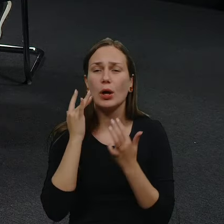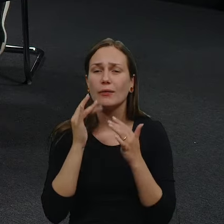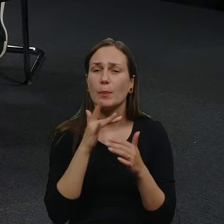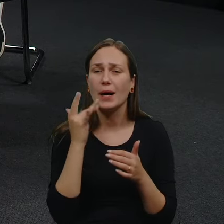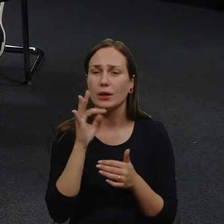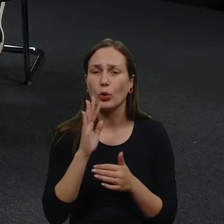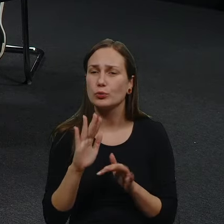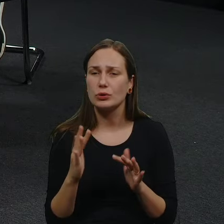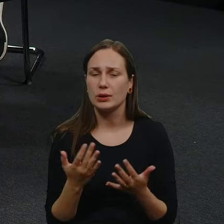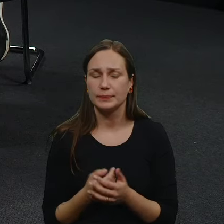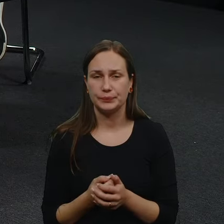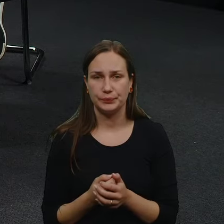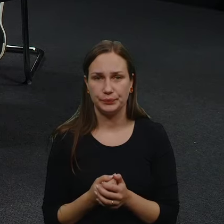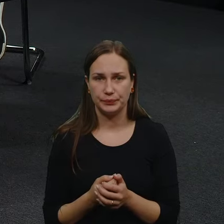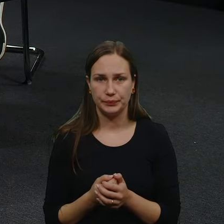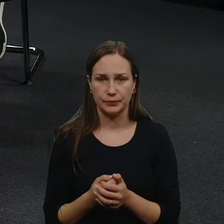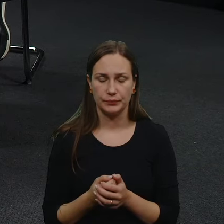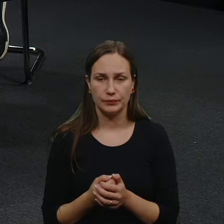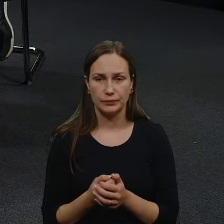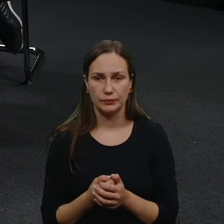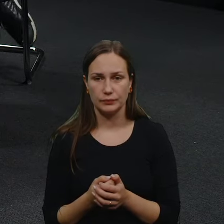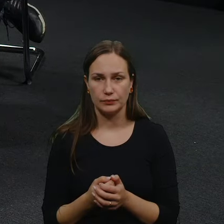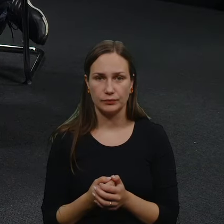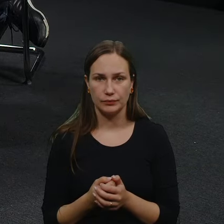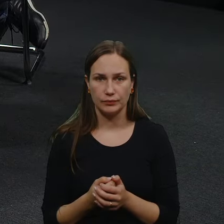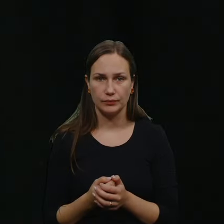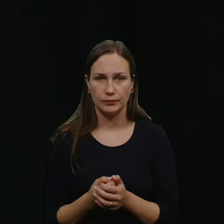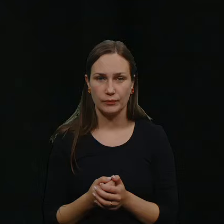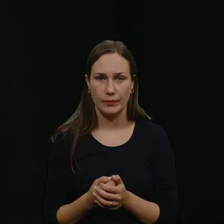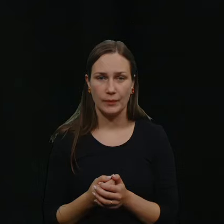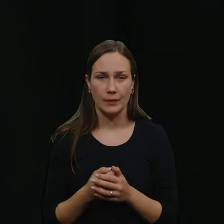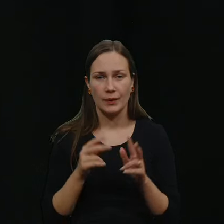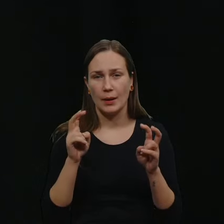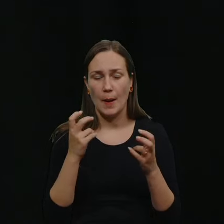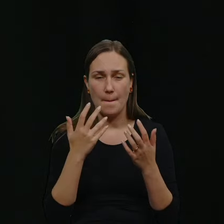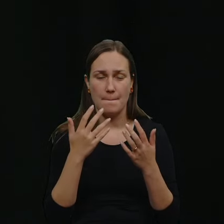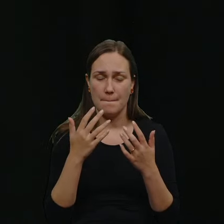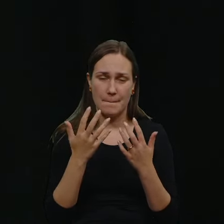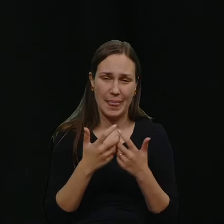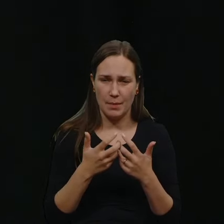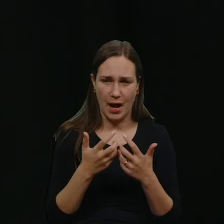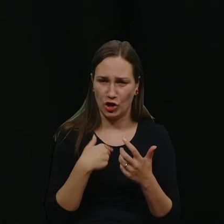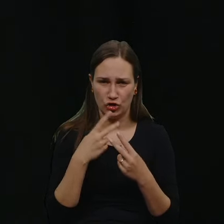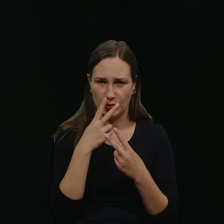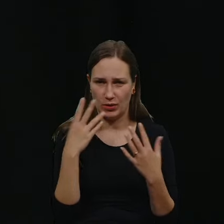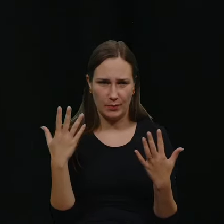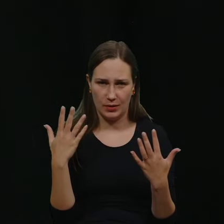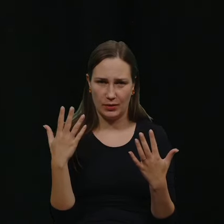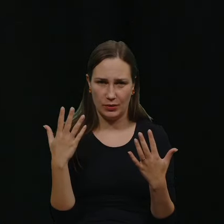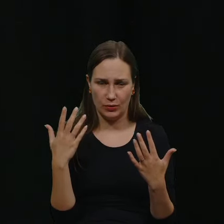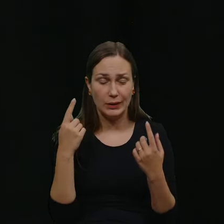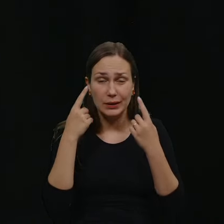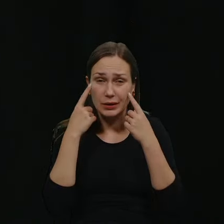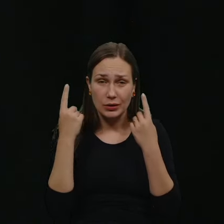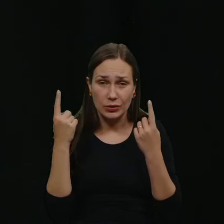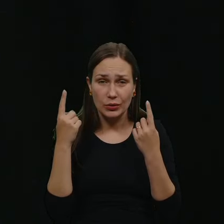partijos? Jeigu, kaip sakiau, dėliojant matematiškai, nematau. Kol kas nematau, mm-hmm. nebent,